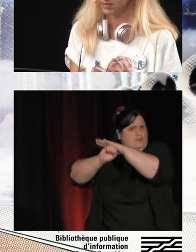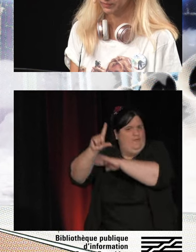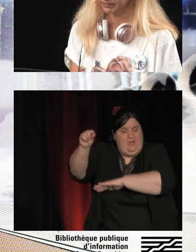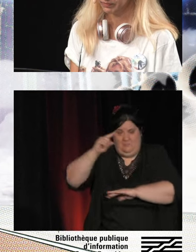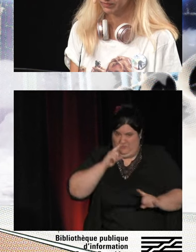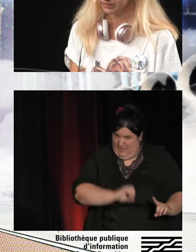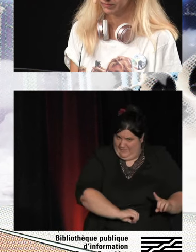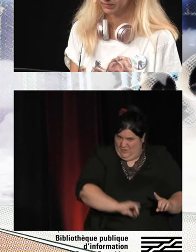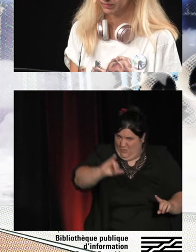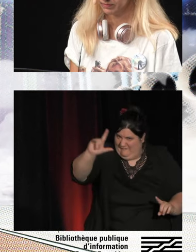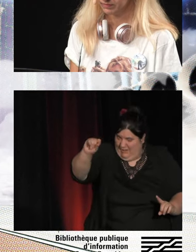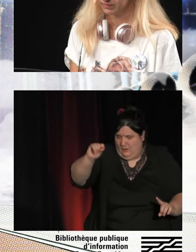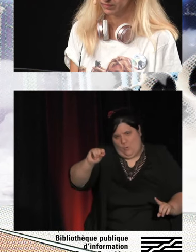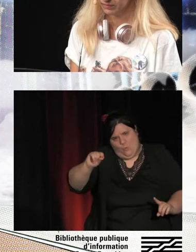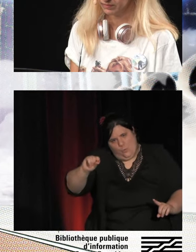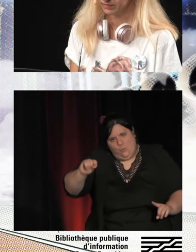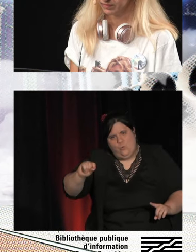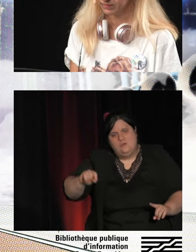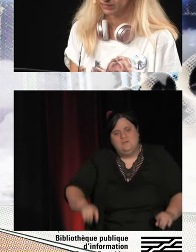Tout de même.